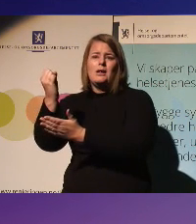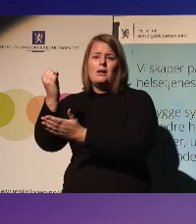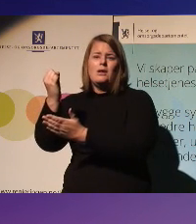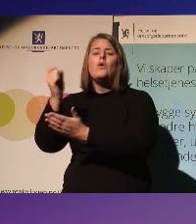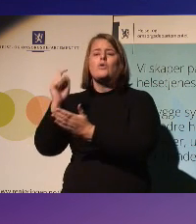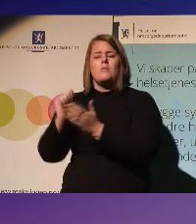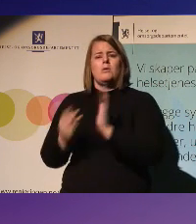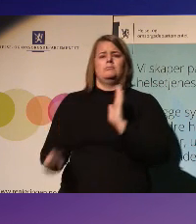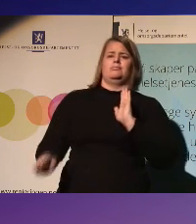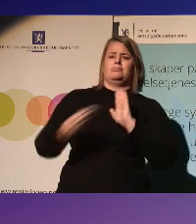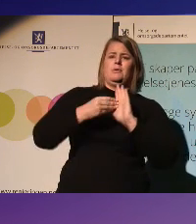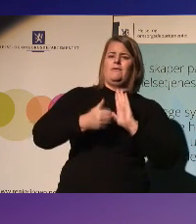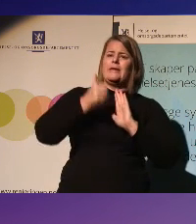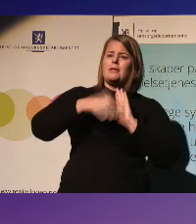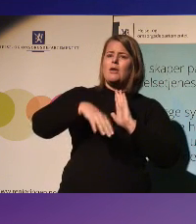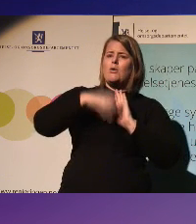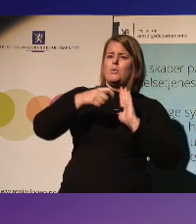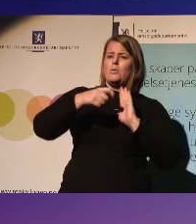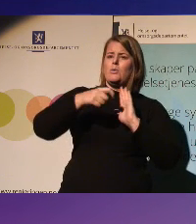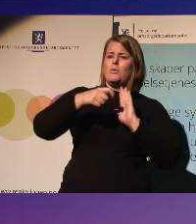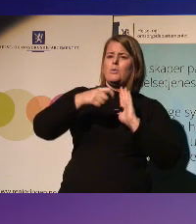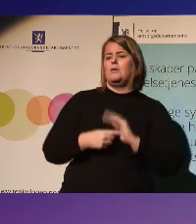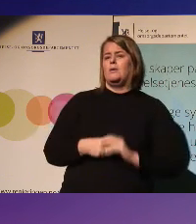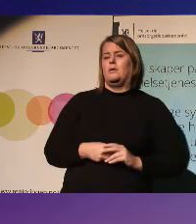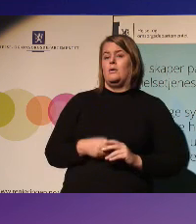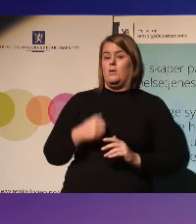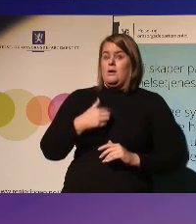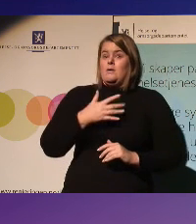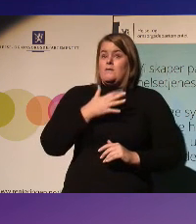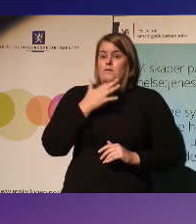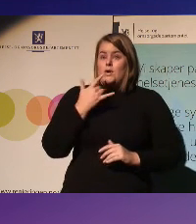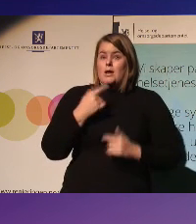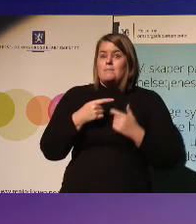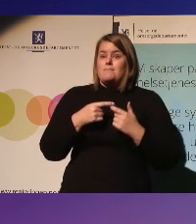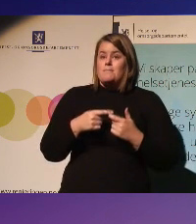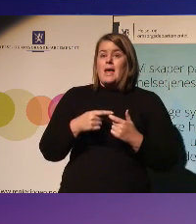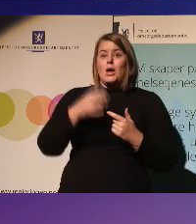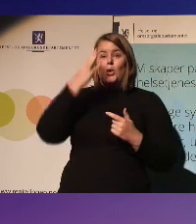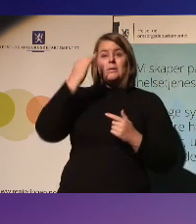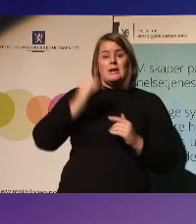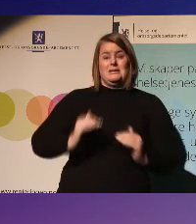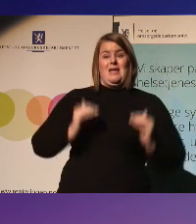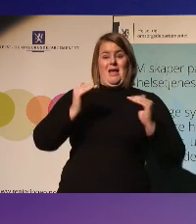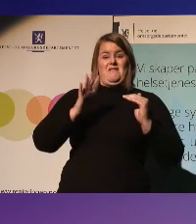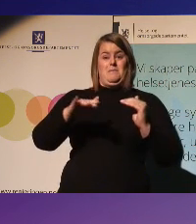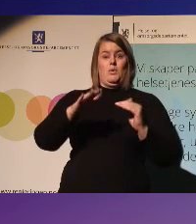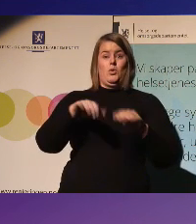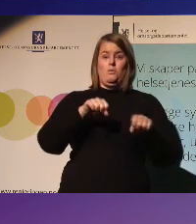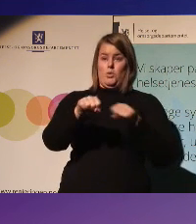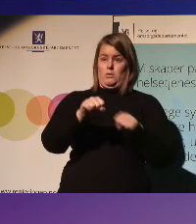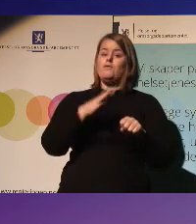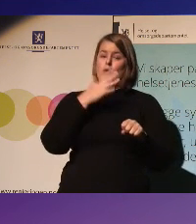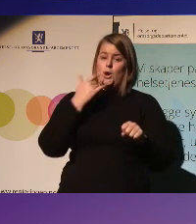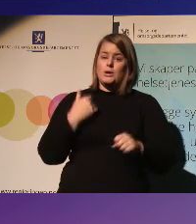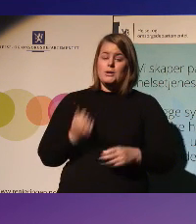nå. Og jeg jo veldig fornøyd med fokuset på kompetanseheving I kommunene. Det helt nødvendig.